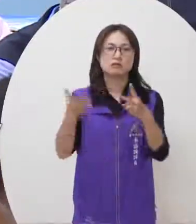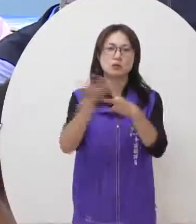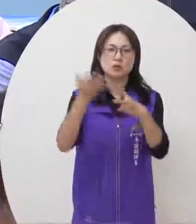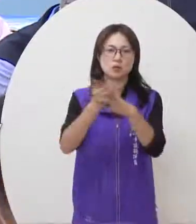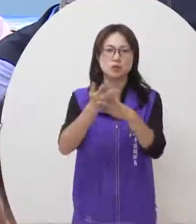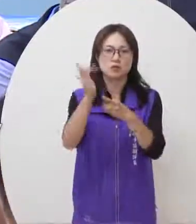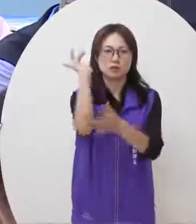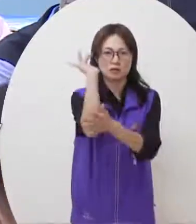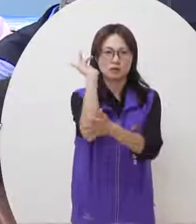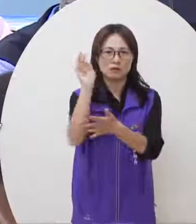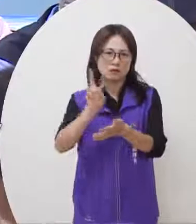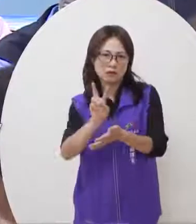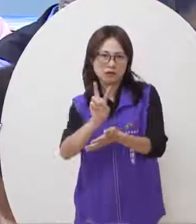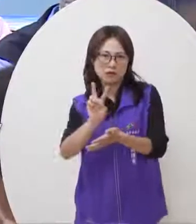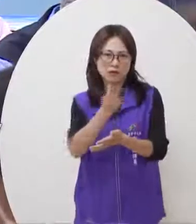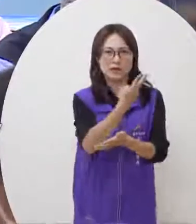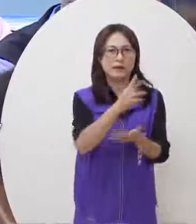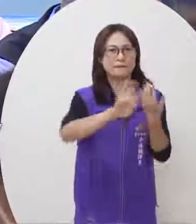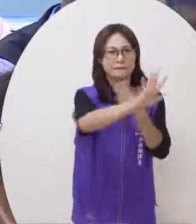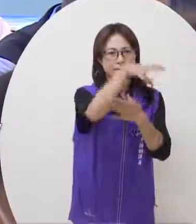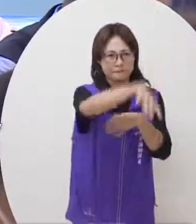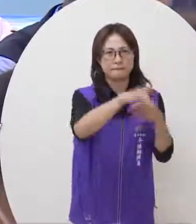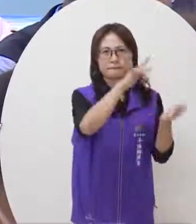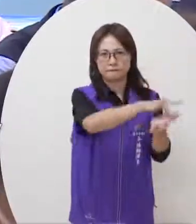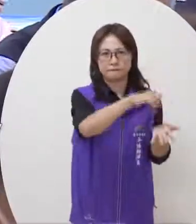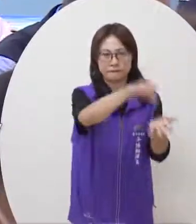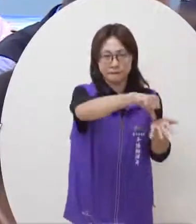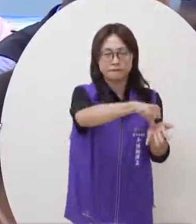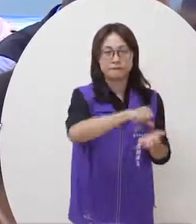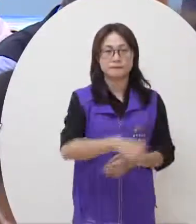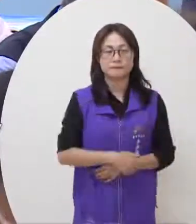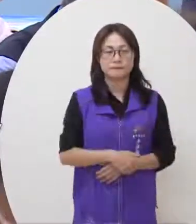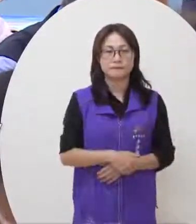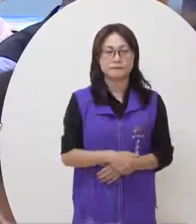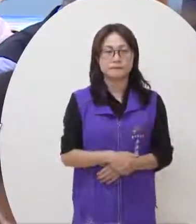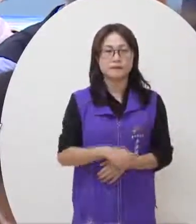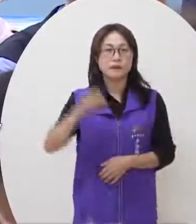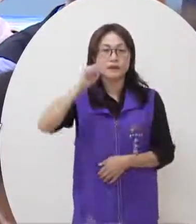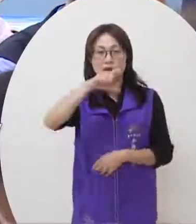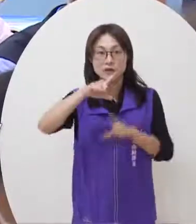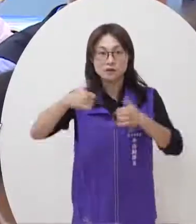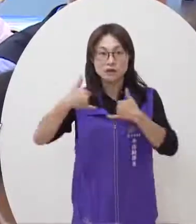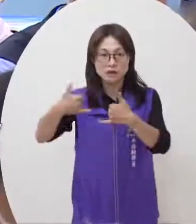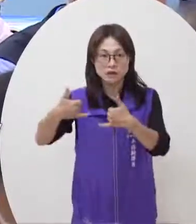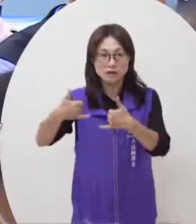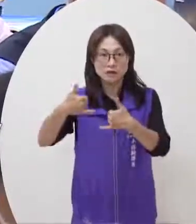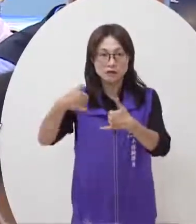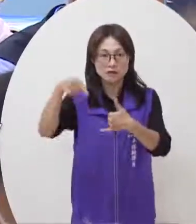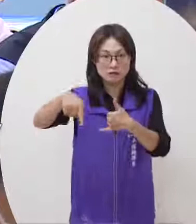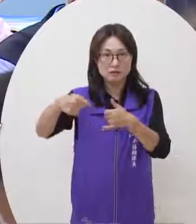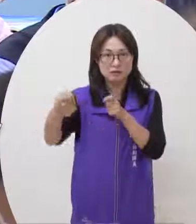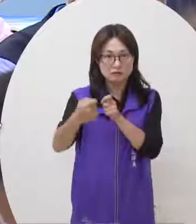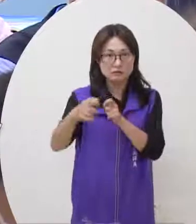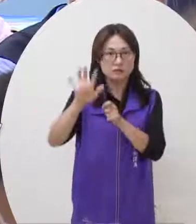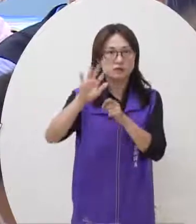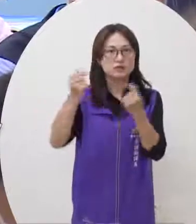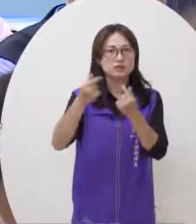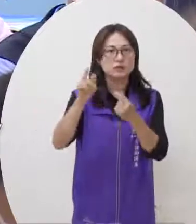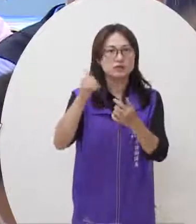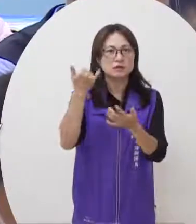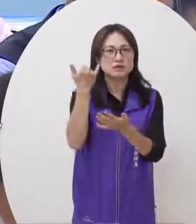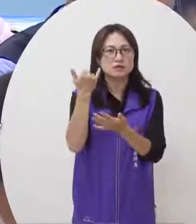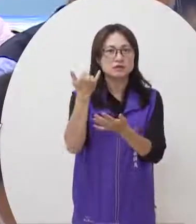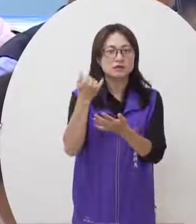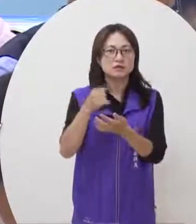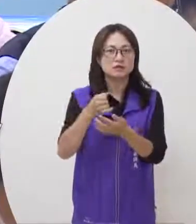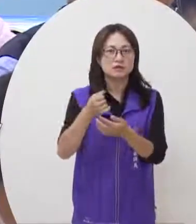路从台湾大道跟大龙路的路面现在那是盖帮这样盖帮你知道吗，一点这